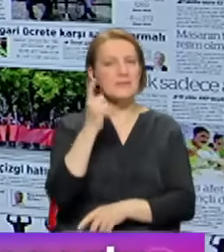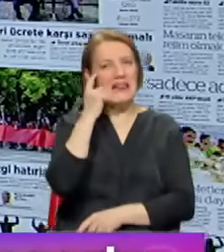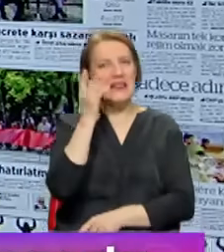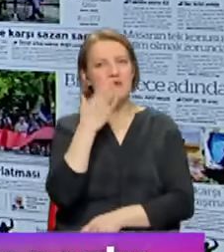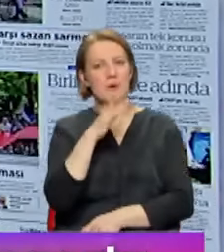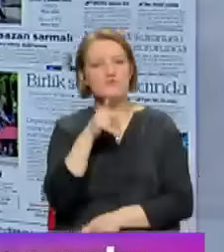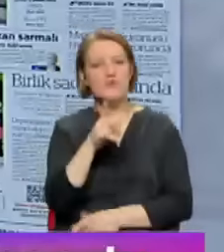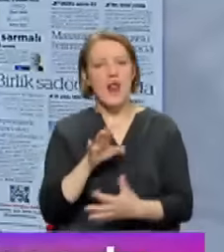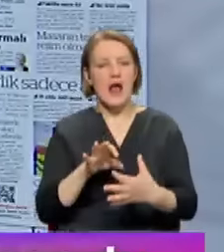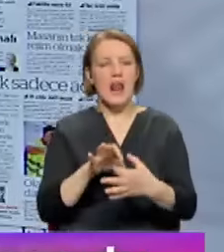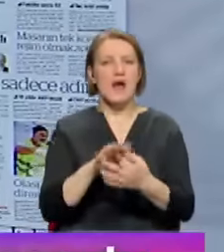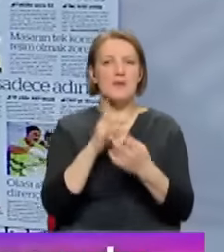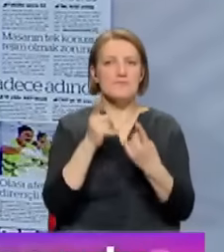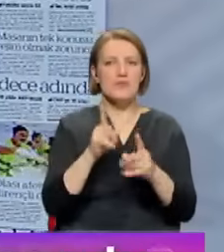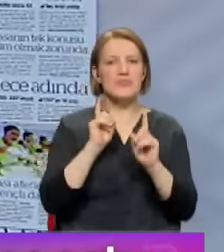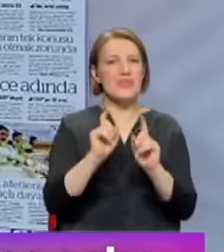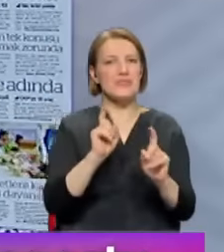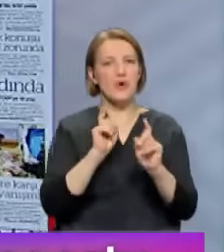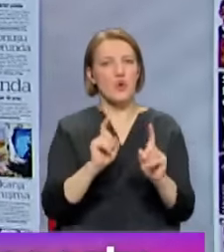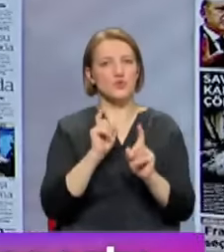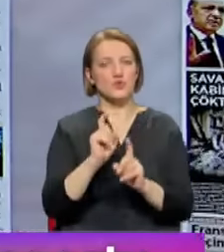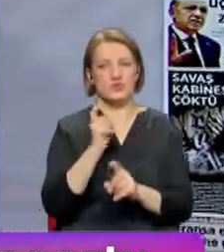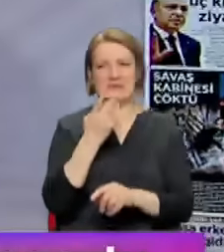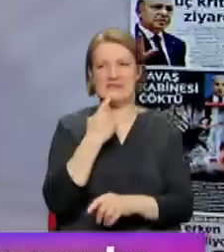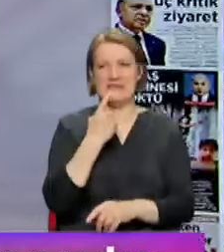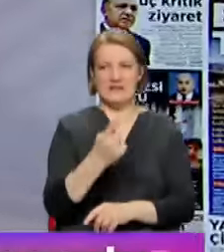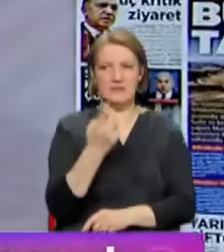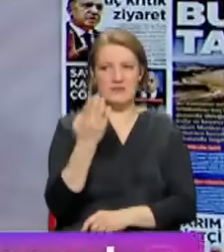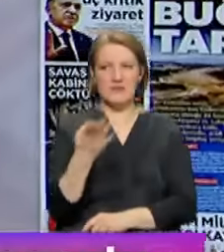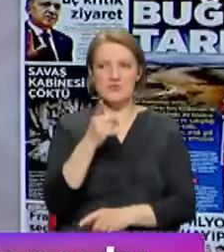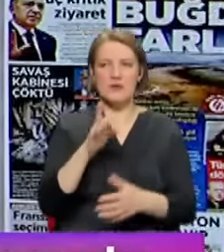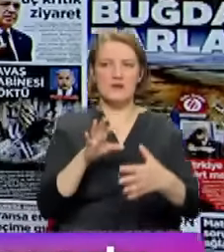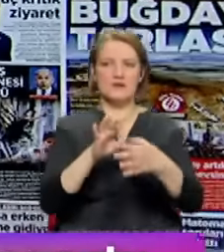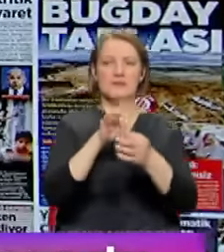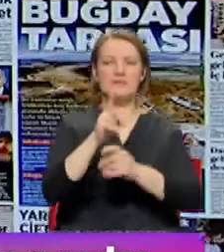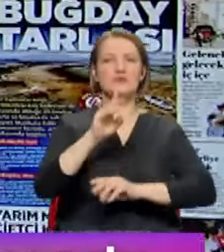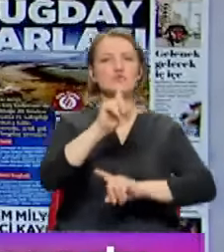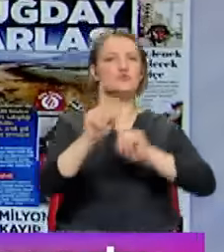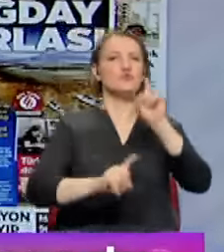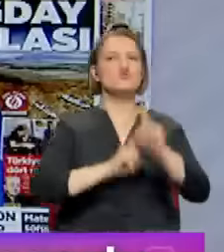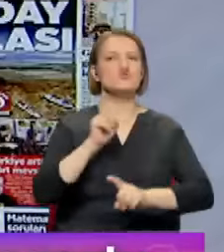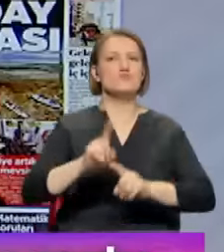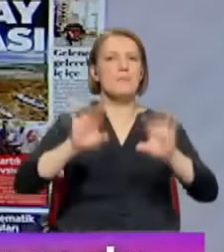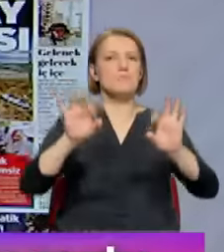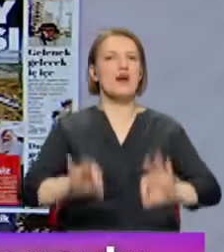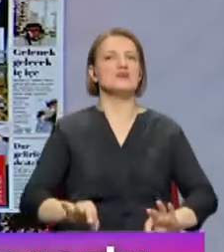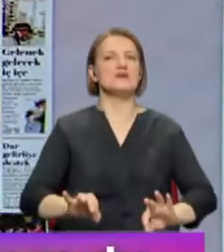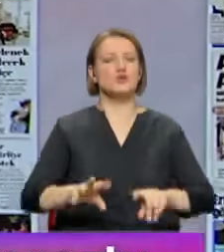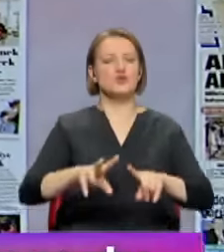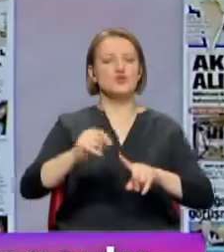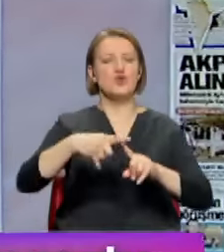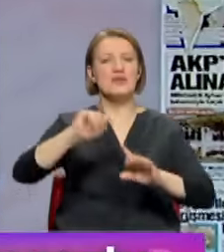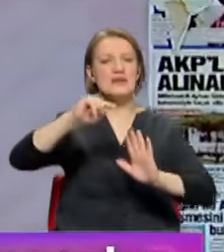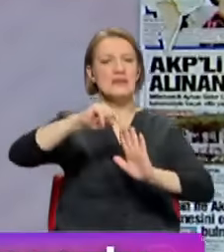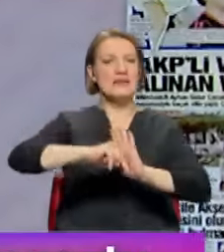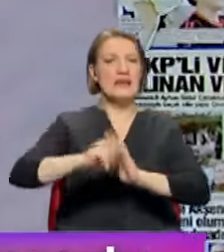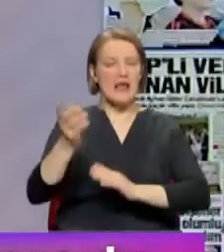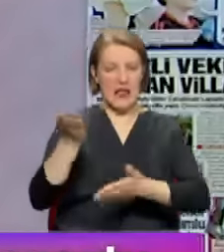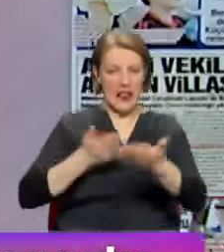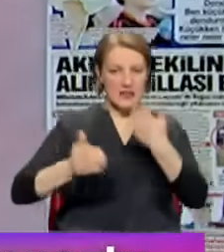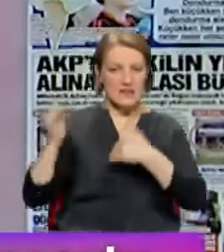Hatta bununla ilgili bu dedikodu diye adlandırılıyor. Bununla ilgili bir soruşturma da başlatıldı. Notları, detayları